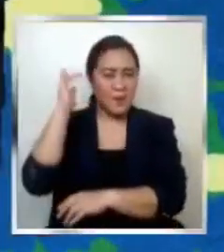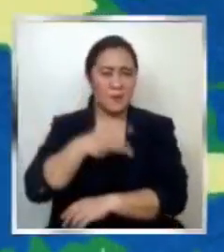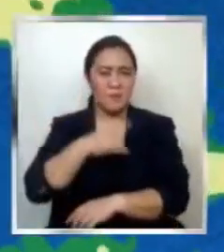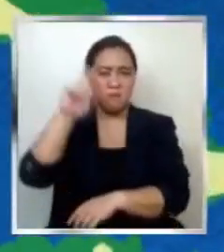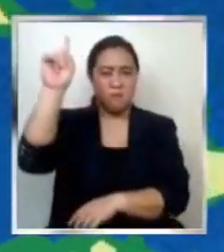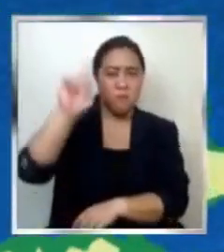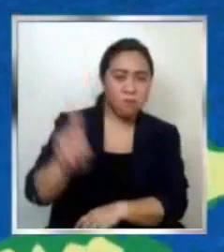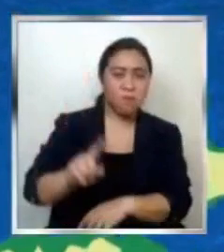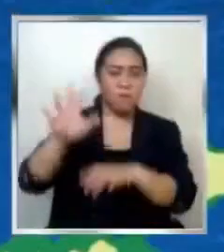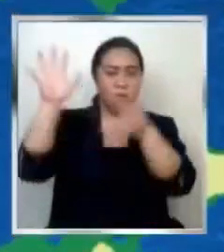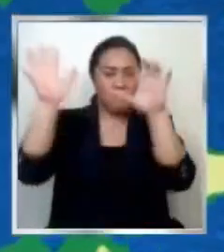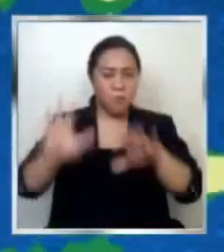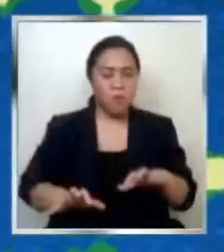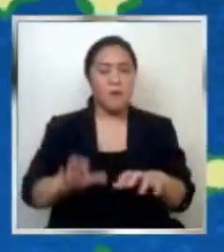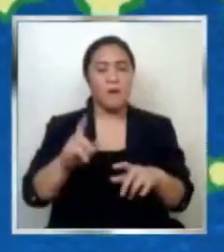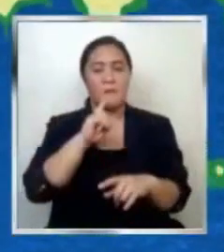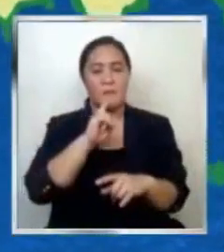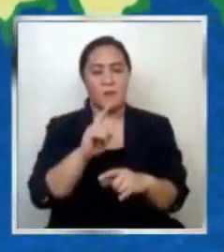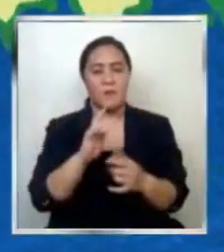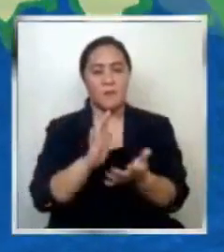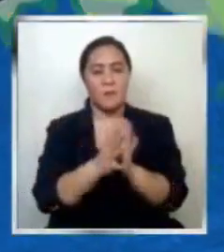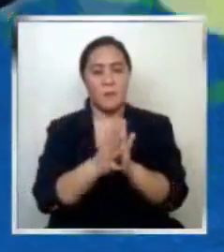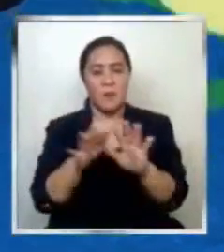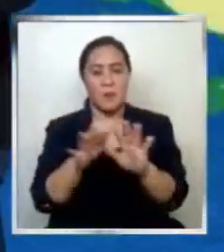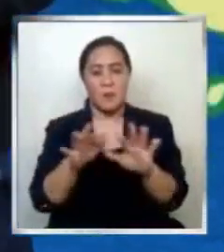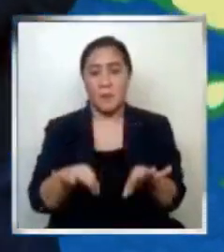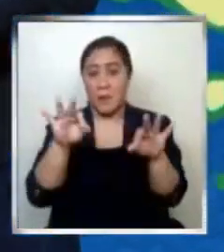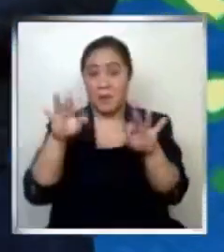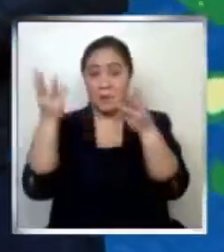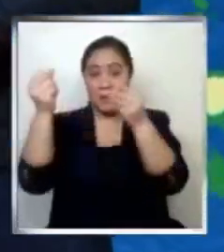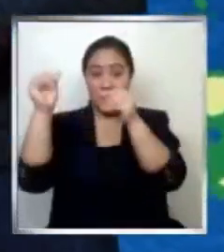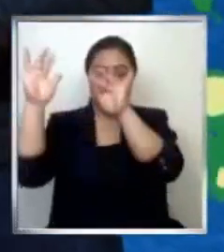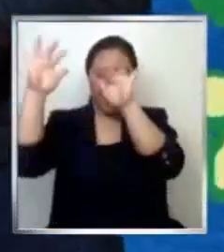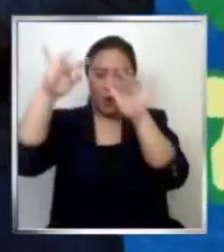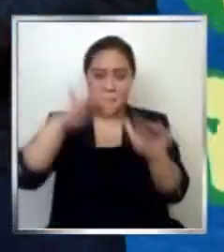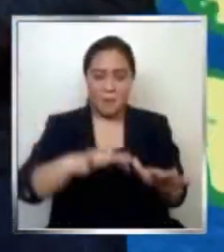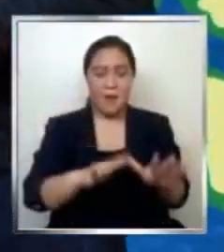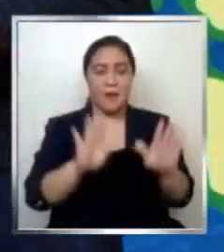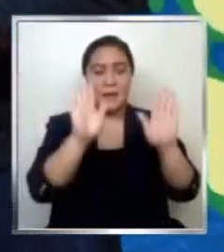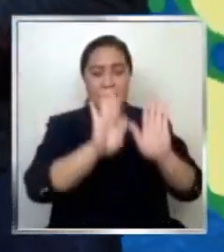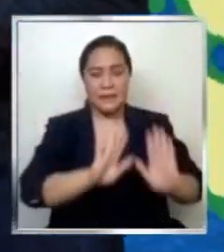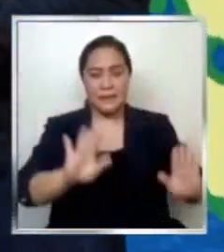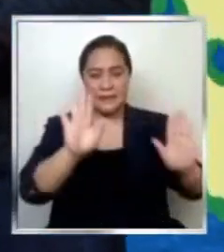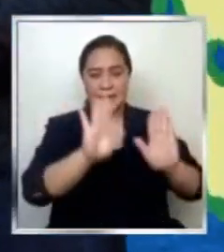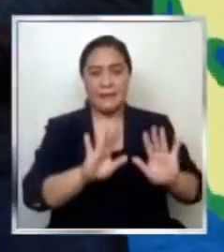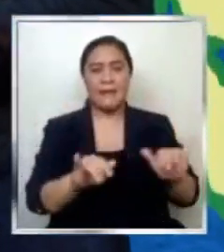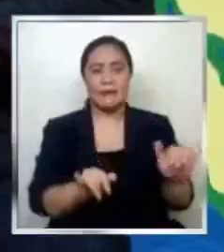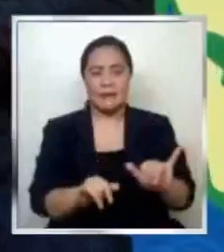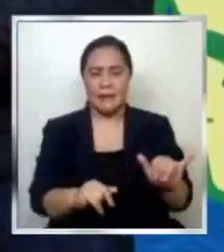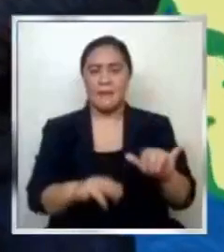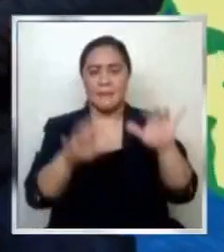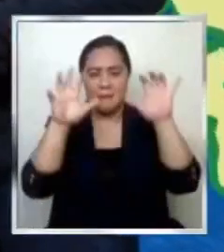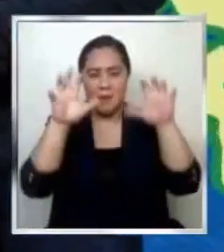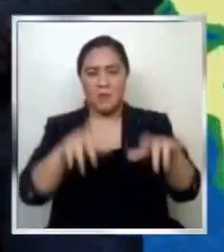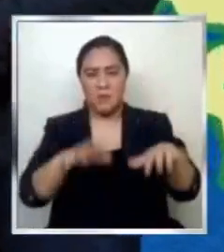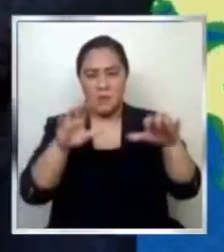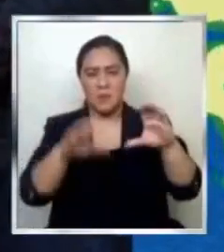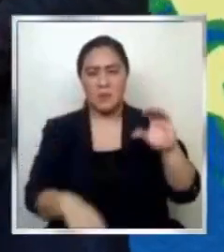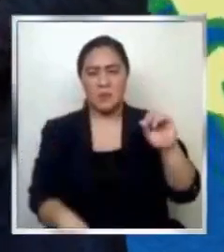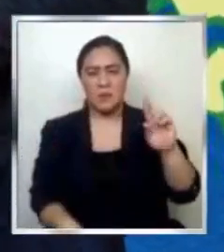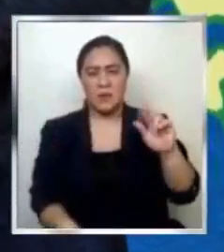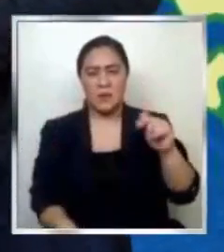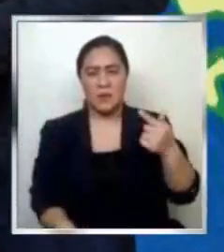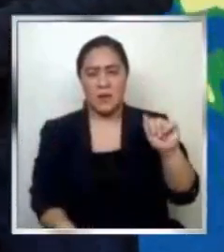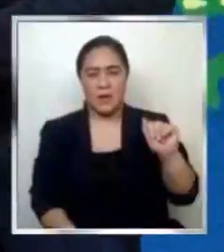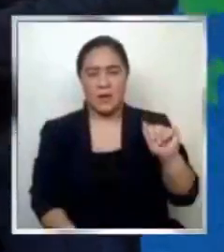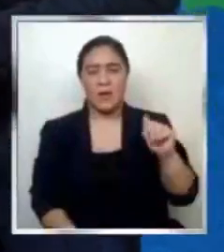na pwedeng magdulot ng baha at landslide. Pagdating ng Linggo, ganun pa rin, mga kapuso, ha? May ulan pa rin dyan sa Caraga at pagdating ng hapon, nandyan